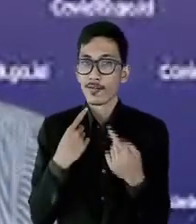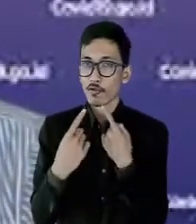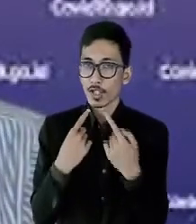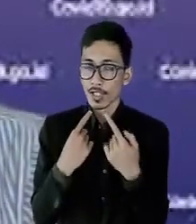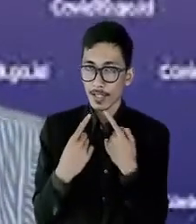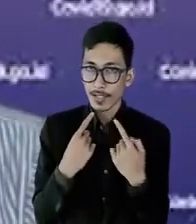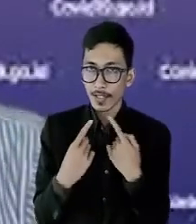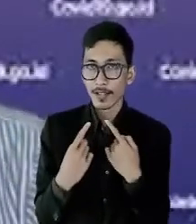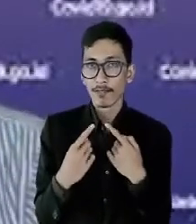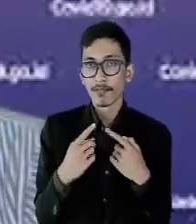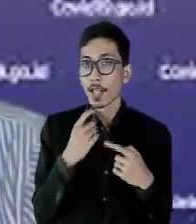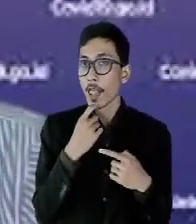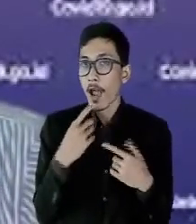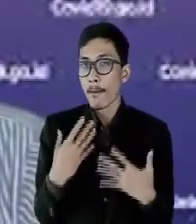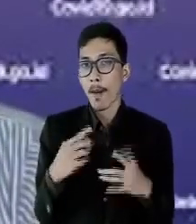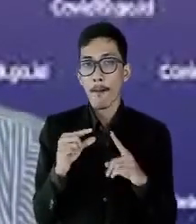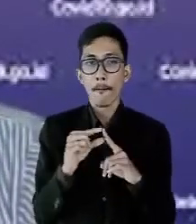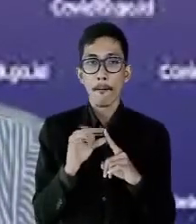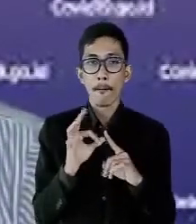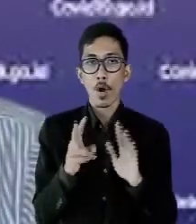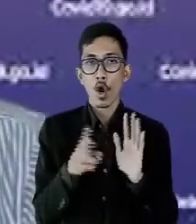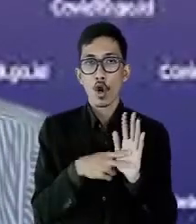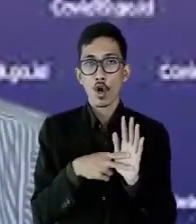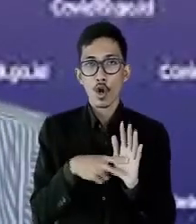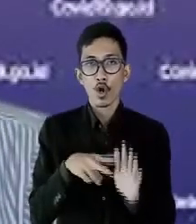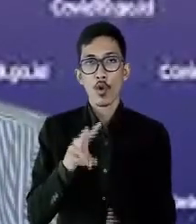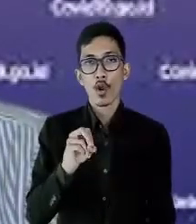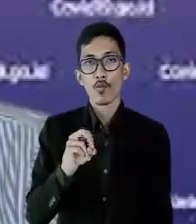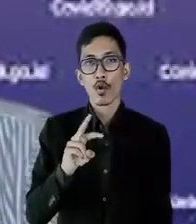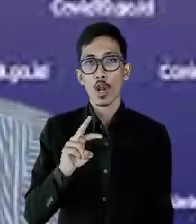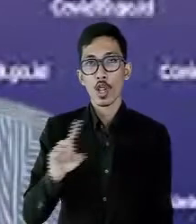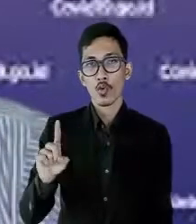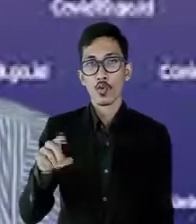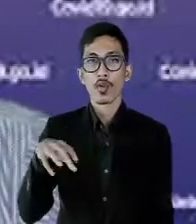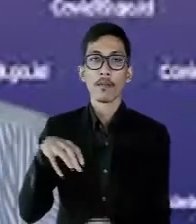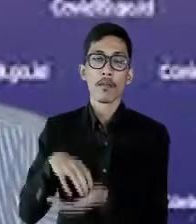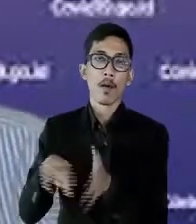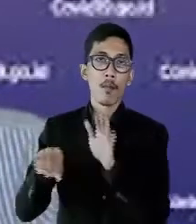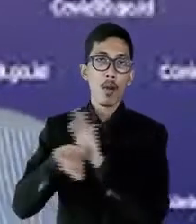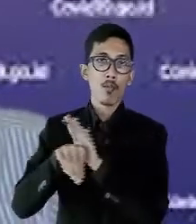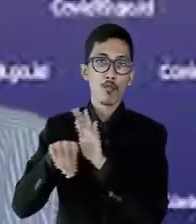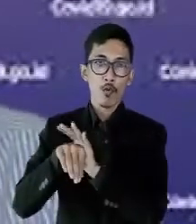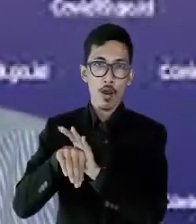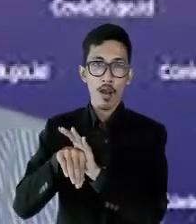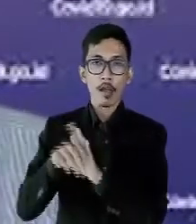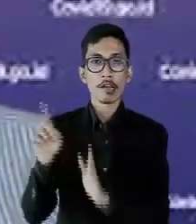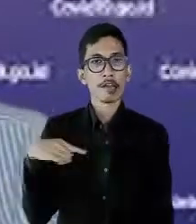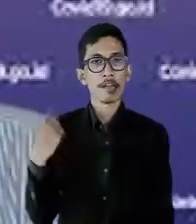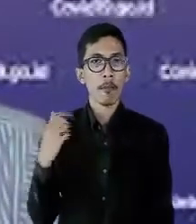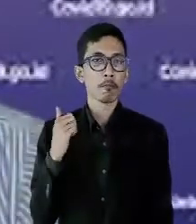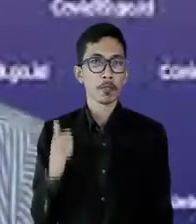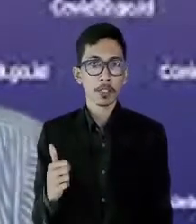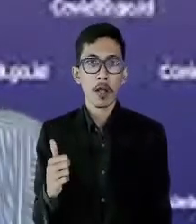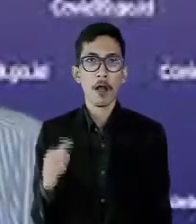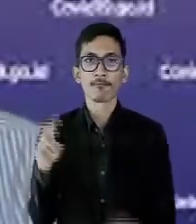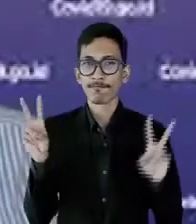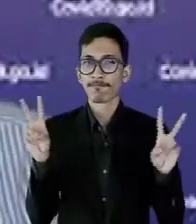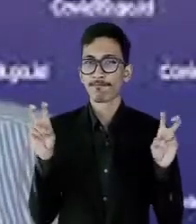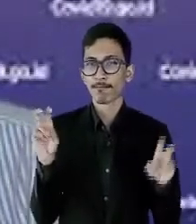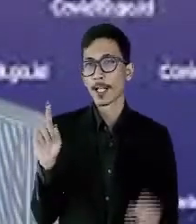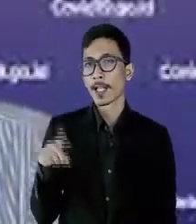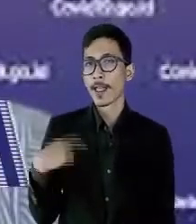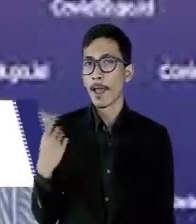dengan PON 20 tahun 2021 di Papua. Torang Bisa. Nah, ini Provinsi